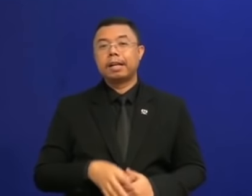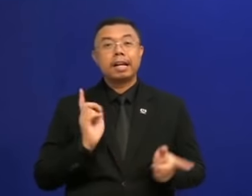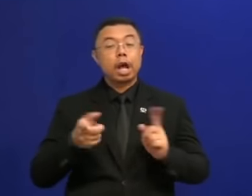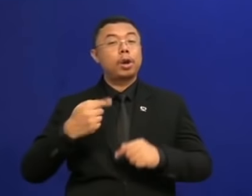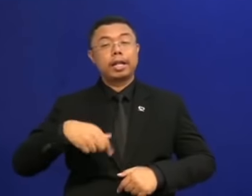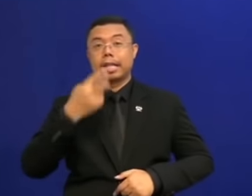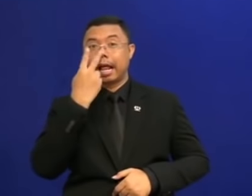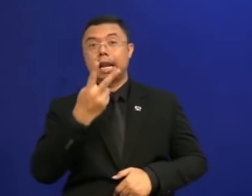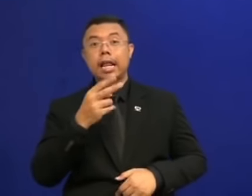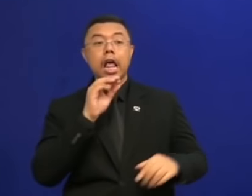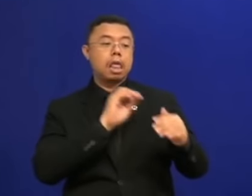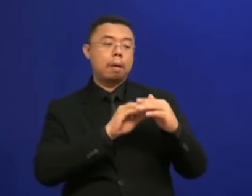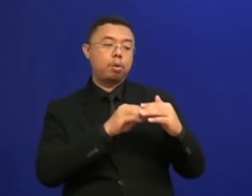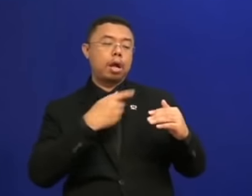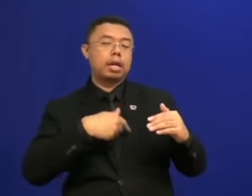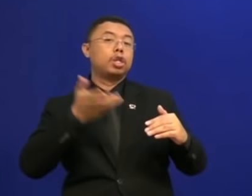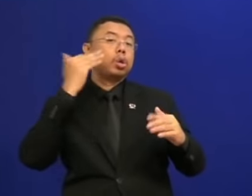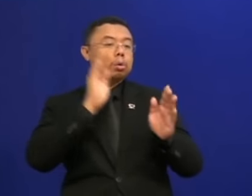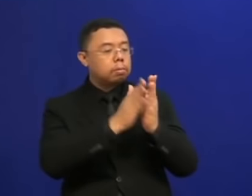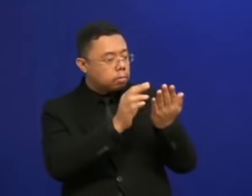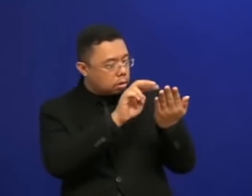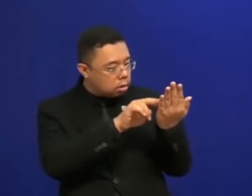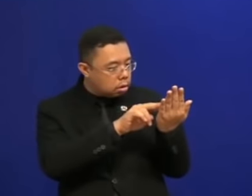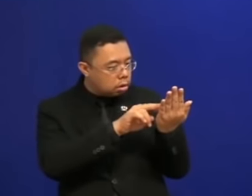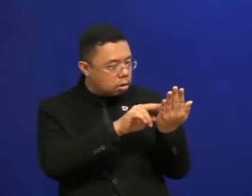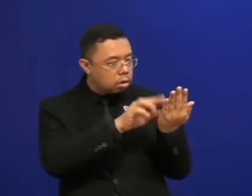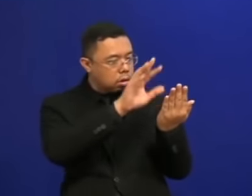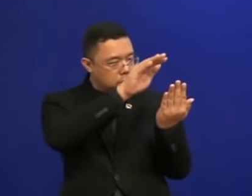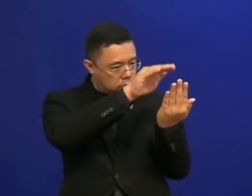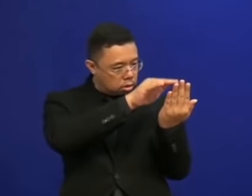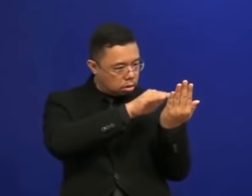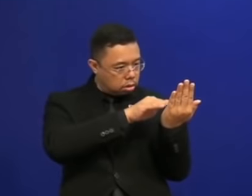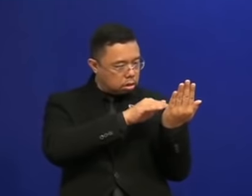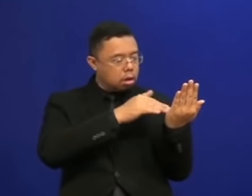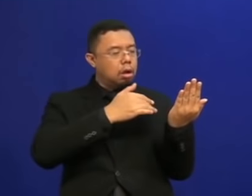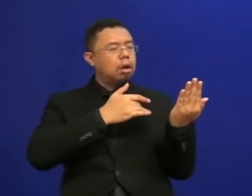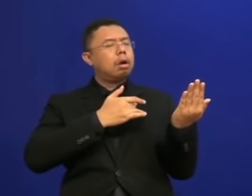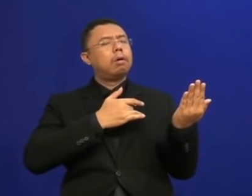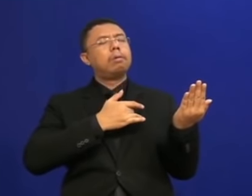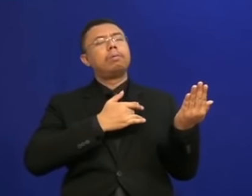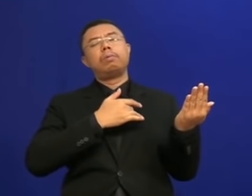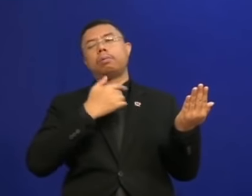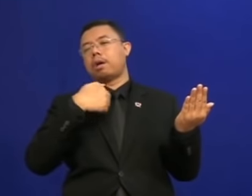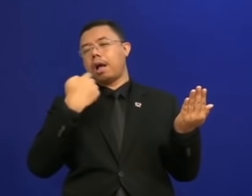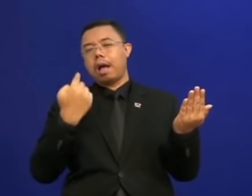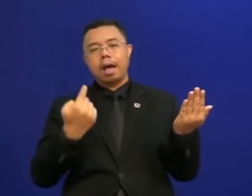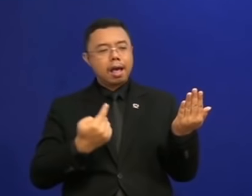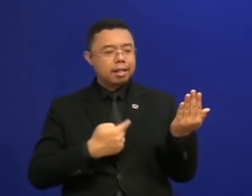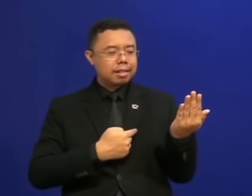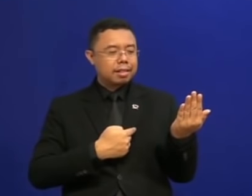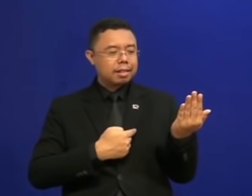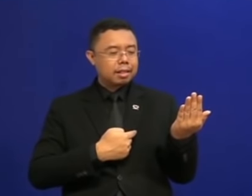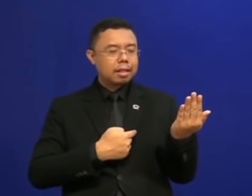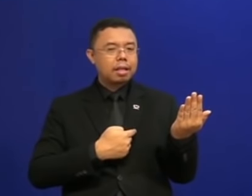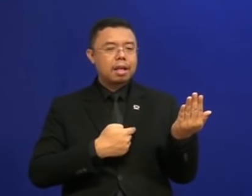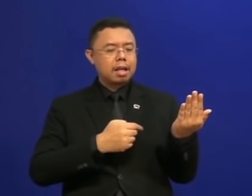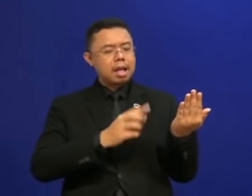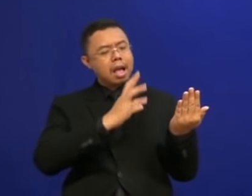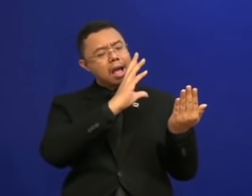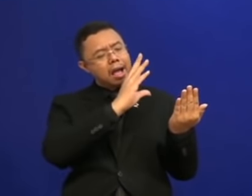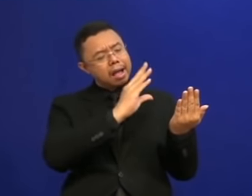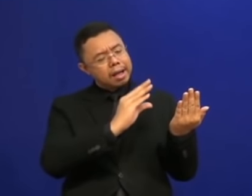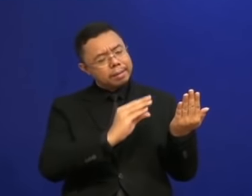Kalau kita lihat tabungan kita dulu berapa, sekarang jadi berapa, maknyus hati kita. Aduh, entek ini.